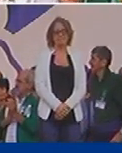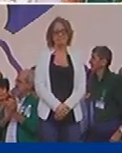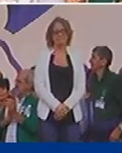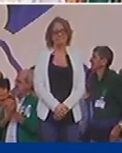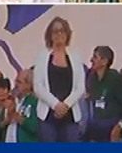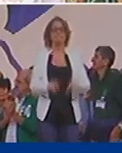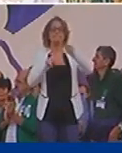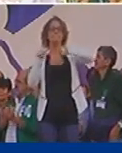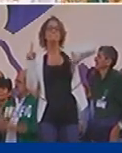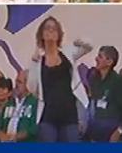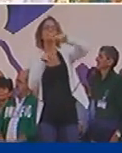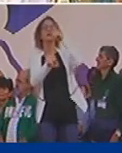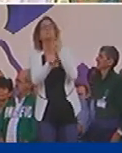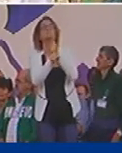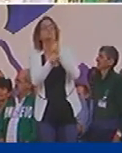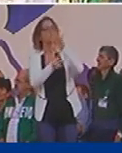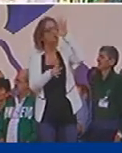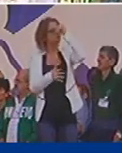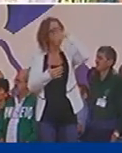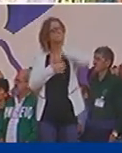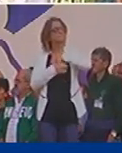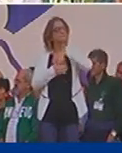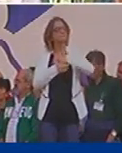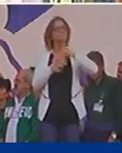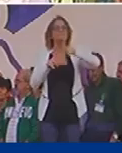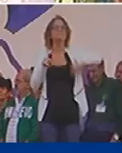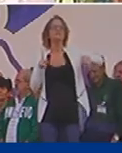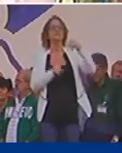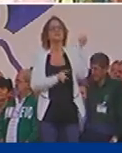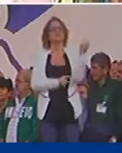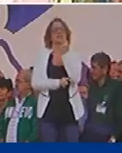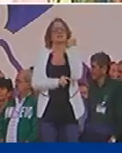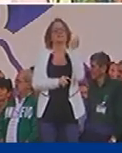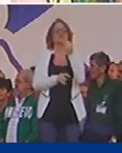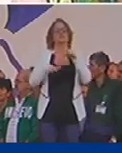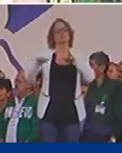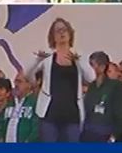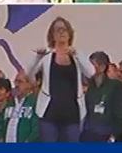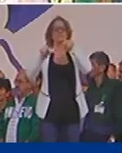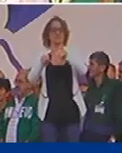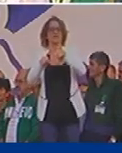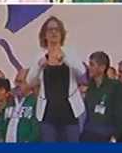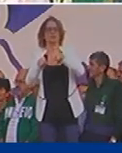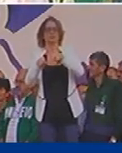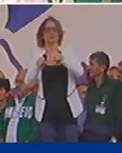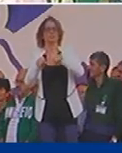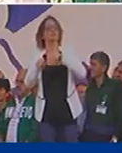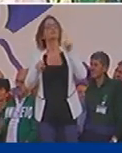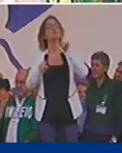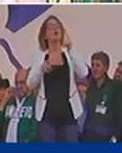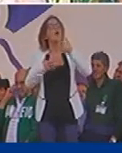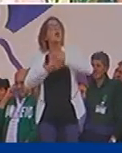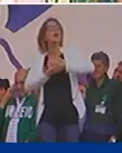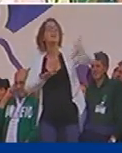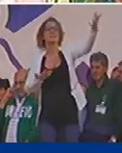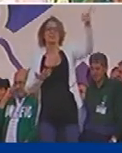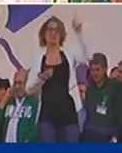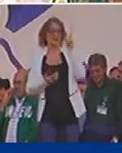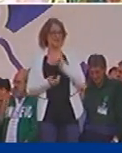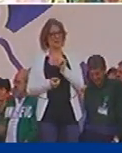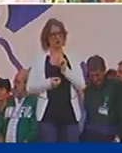Dobbiamo tutti noi essere consapevoli che siamo a servizio del movimento non in eterno.